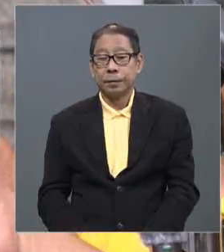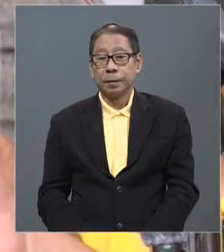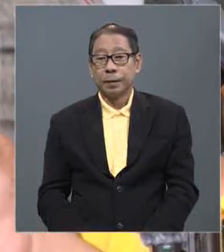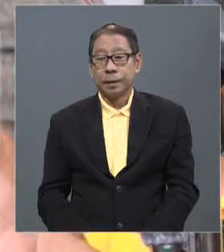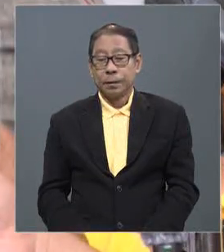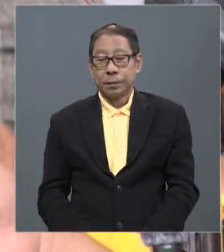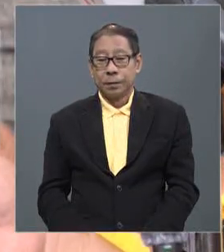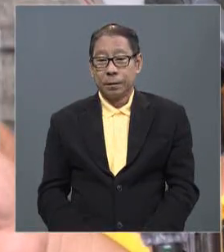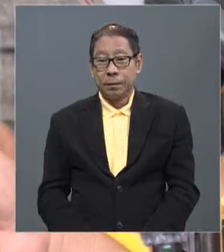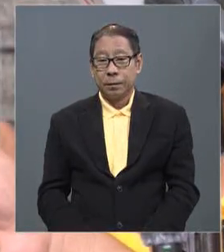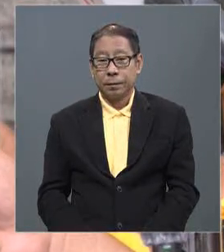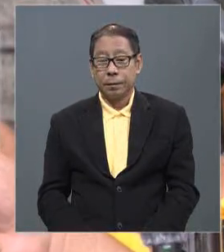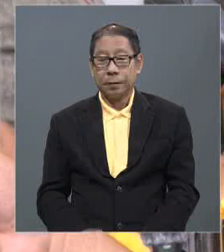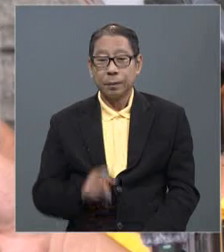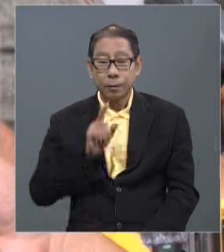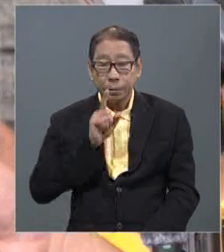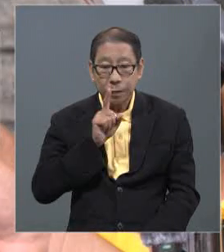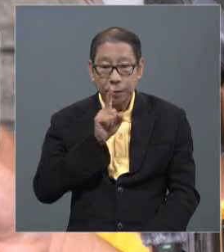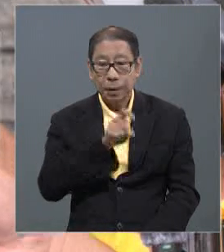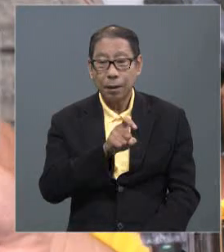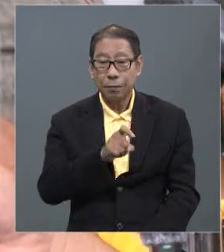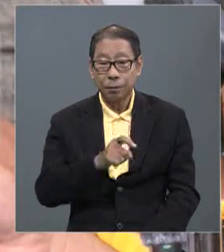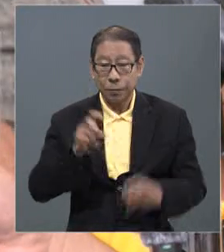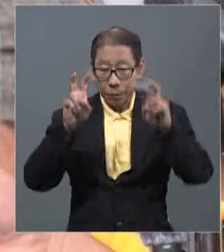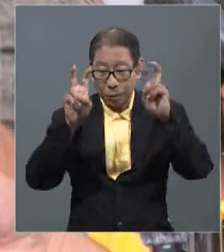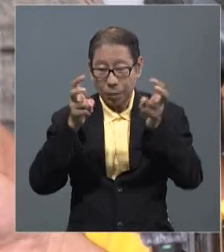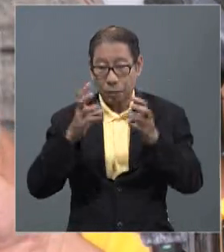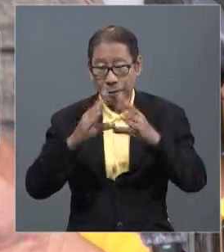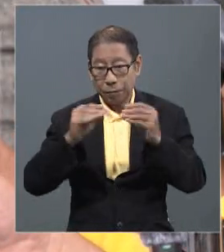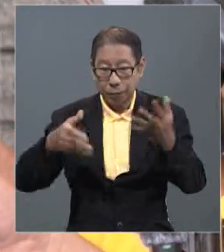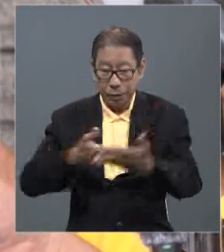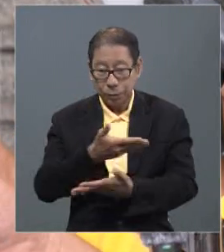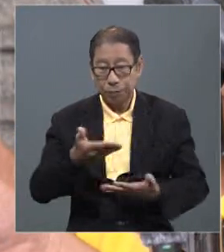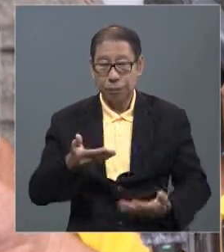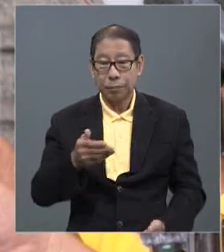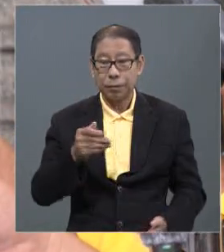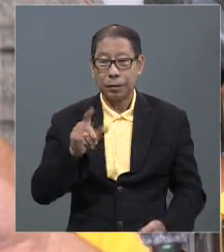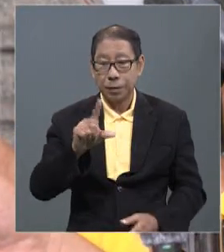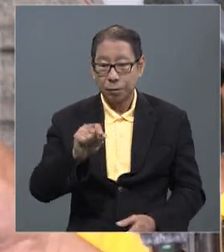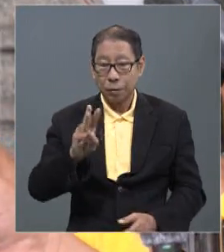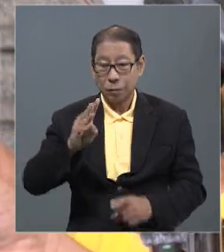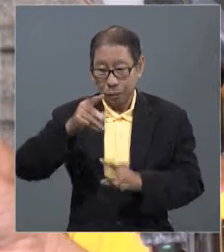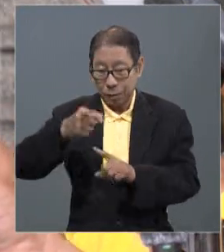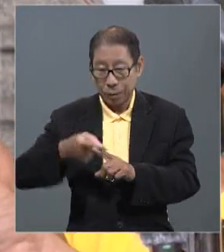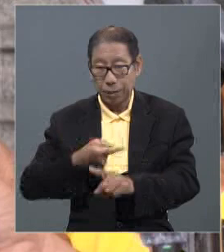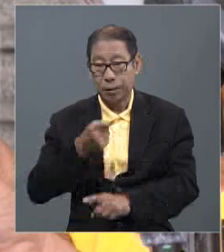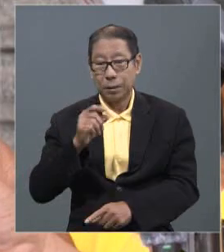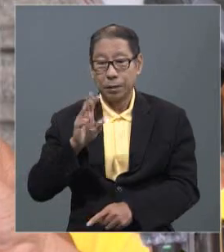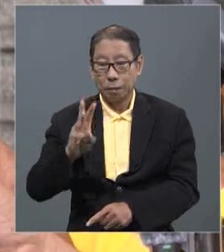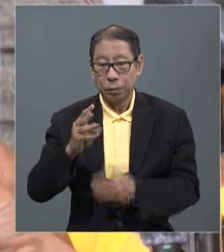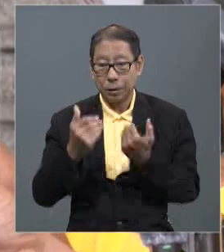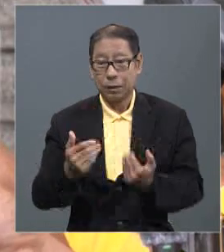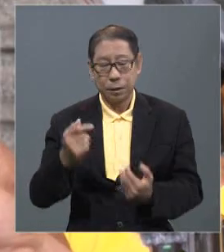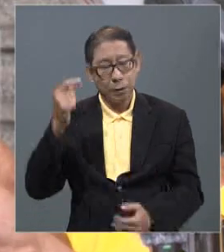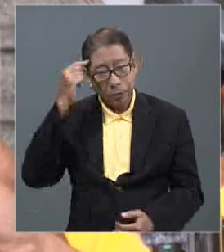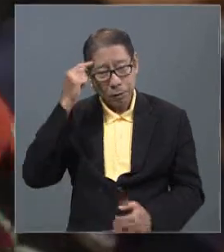ส่วนนอกจากนี้ผู้สื่อข่าวยังได้ถามไปที่ประเด็นที่จะมีการประชุมกตร.ในวันที่26มิถุนายนนี้นะครับซึ่งเขามีการ